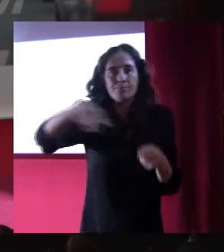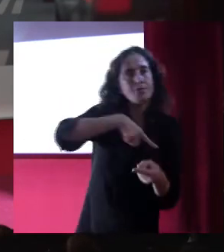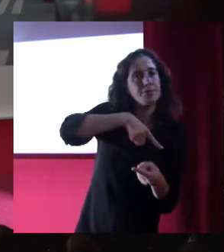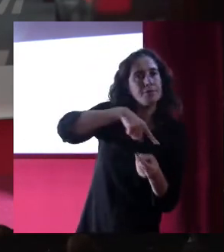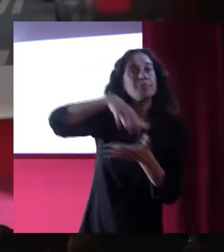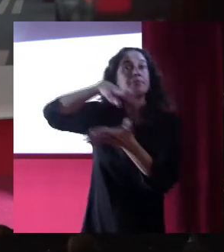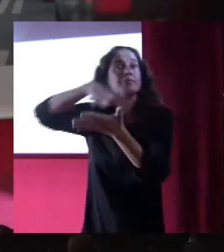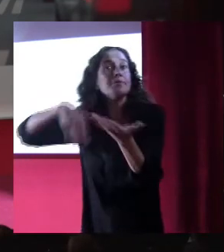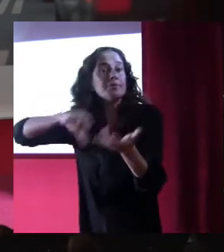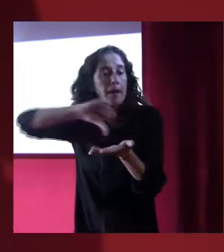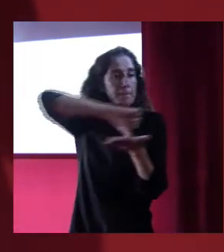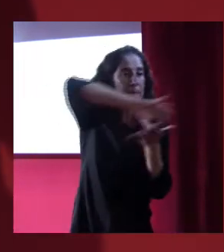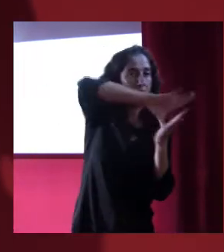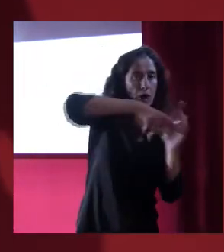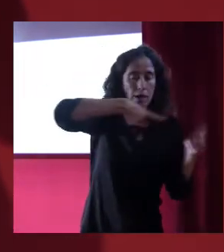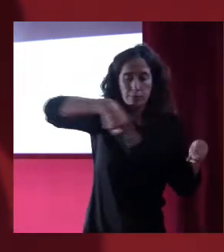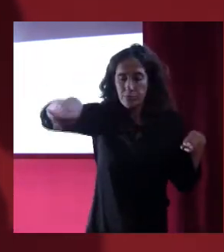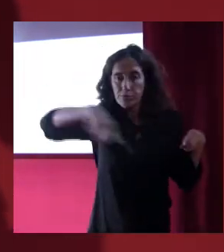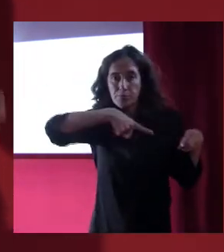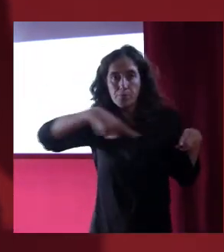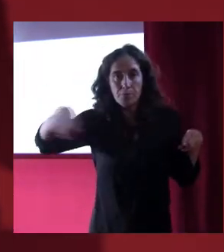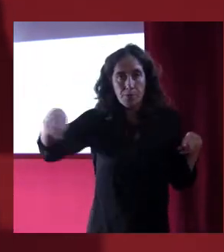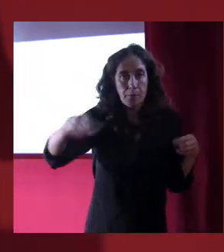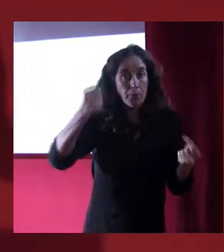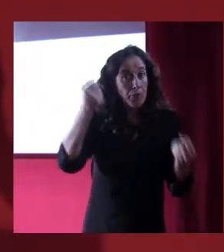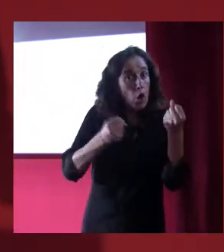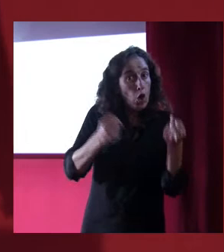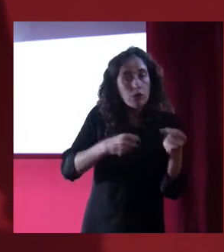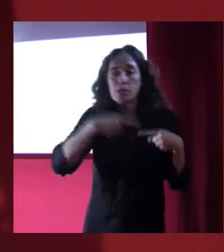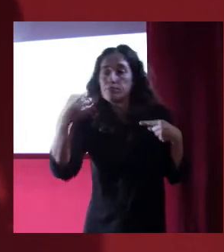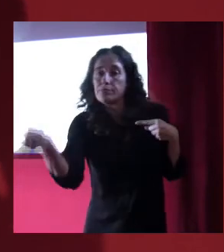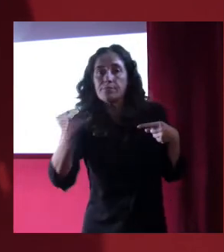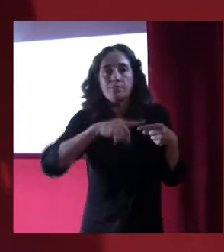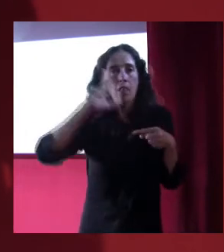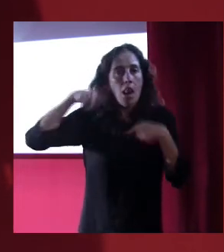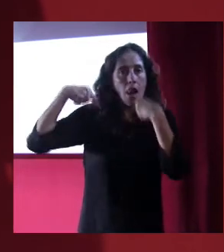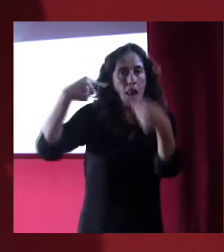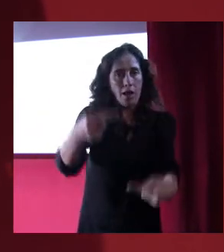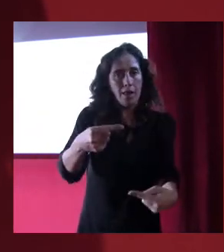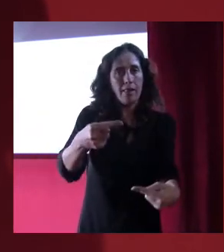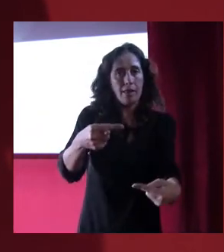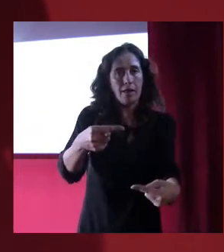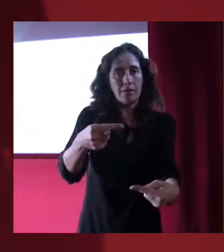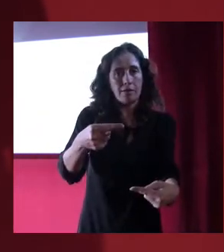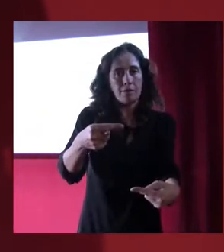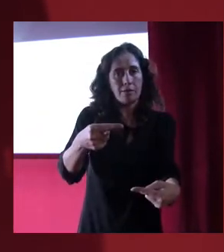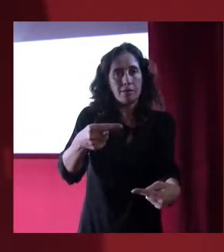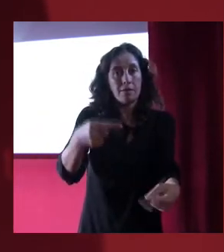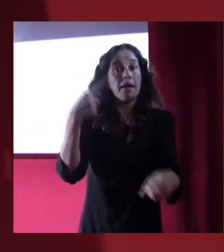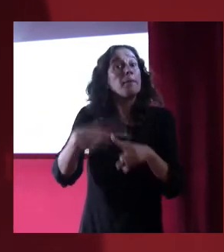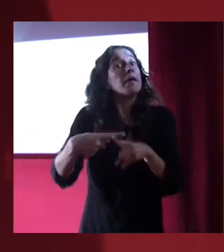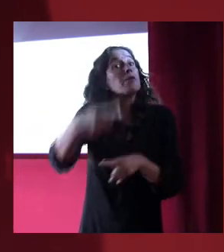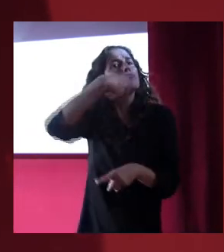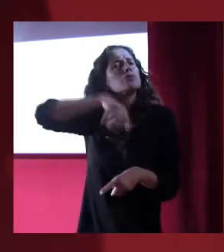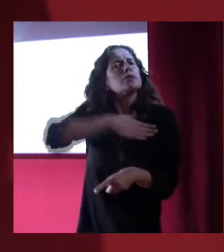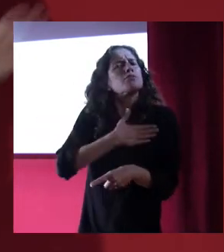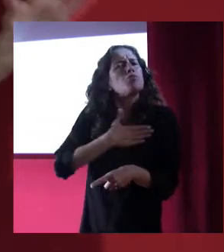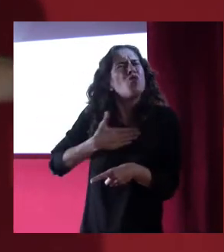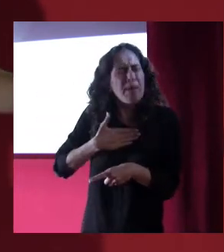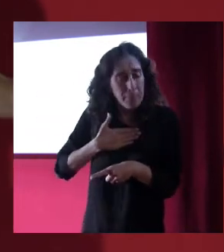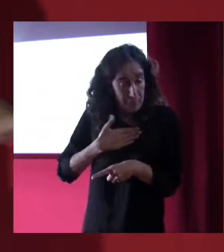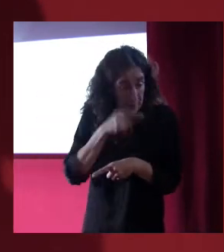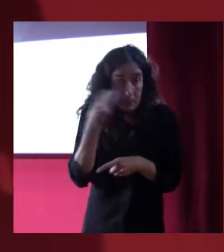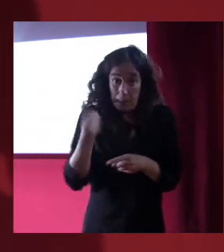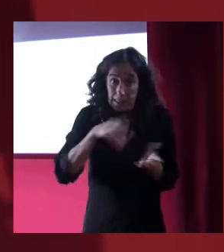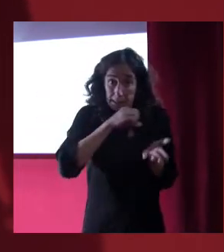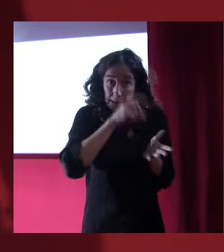regió metropolitana. Aquests cotxes que van i tornen cada dia. Però és que volem que tota aquesta gent, d'una